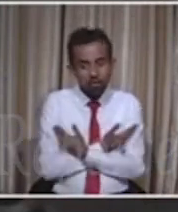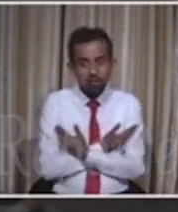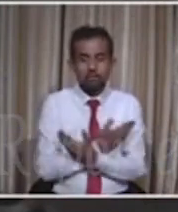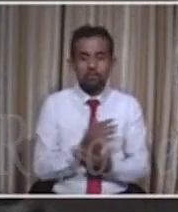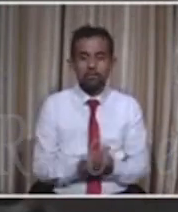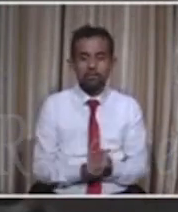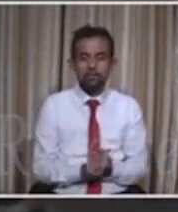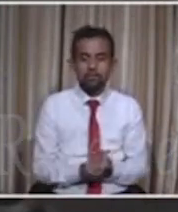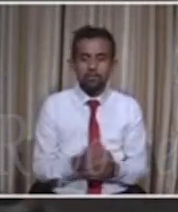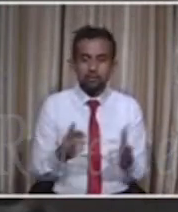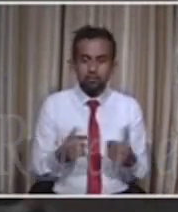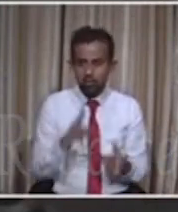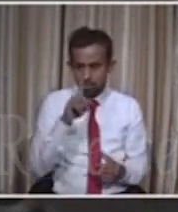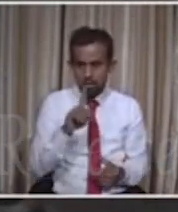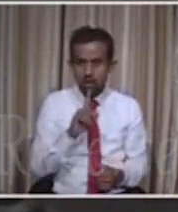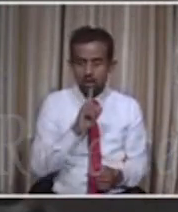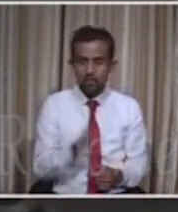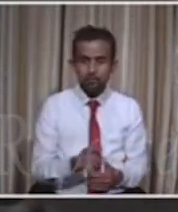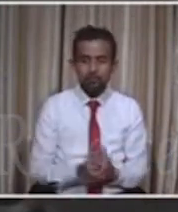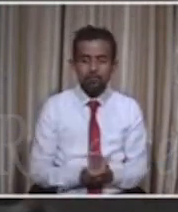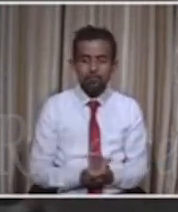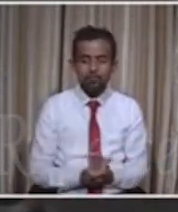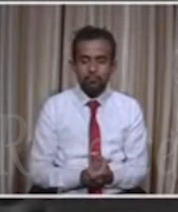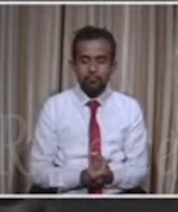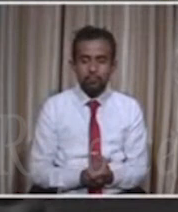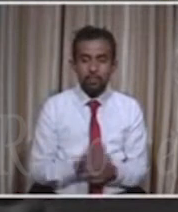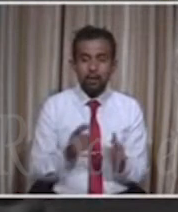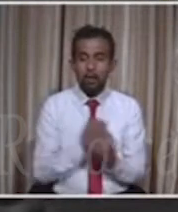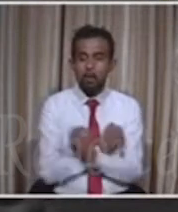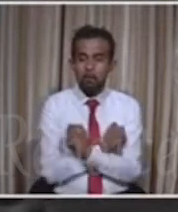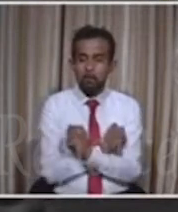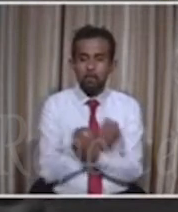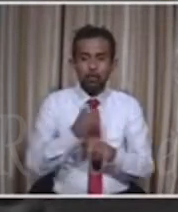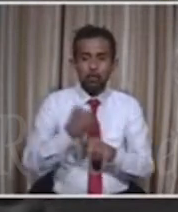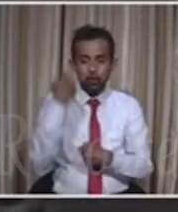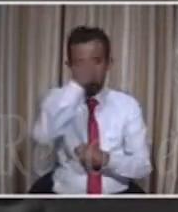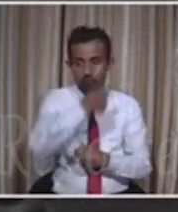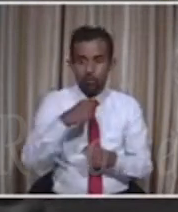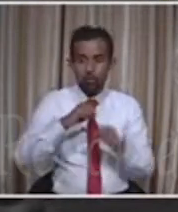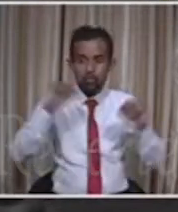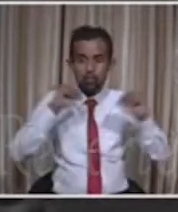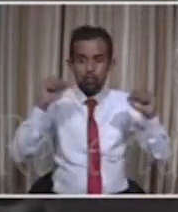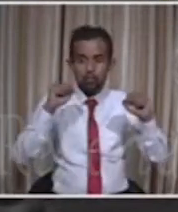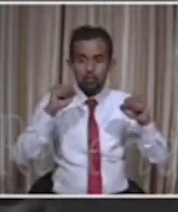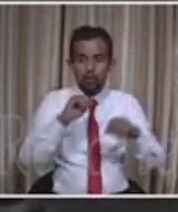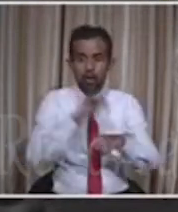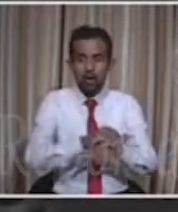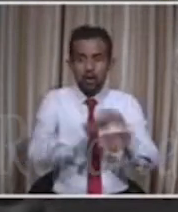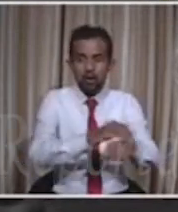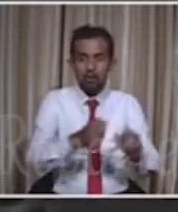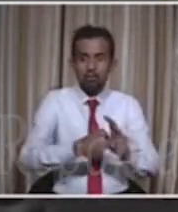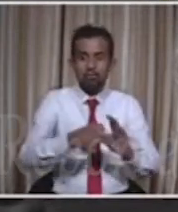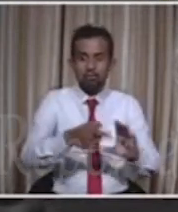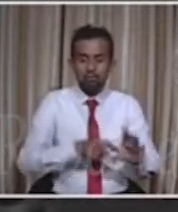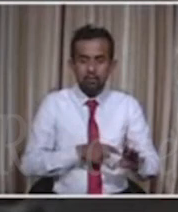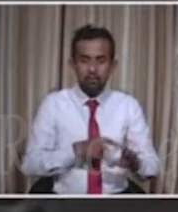මම තව එකක් අවසාන වශයෙන් මතක් කරන්න ඕනේ. දැන් පොලිසිය ගෝල් ෆේස් එකේ අරගල කරුවෝ දඬයම් කරන්නත් පටන් ගෙන තියෙනවා.